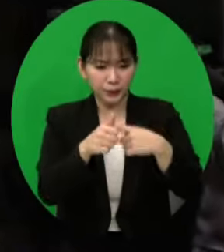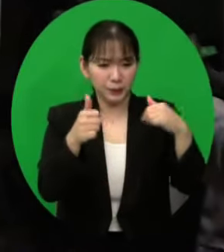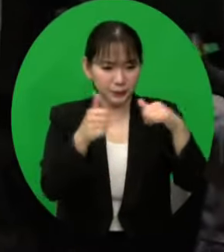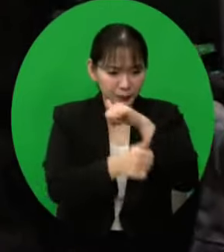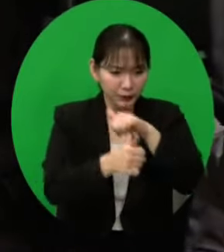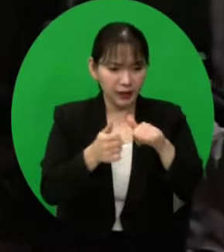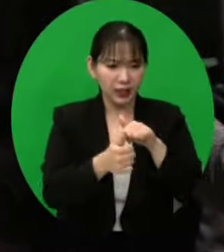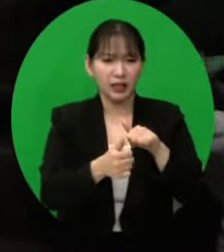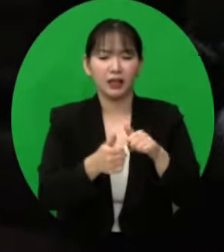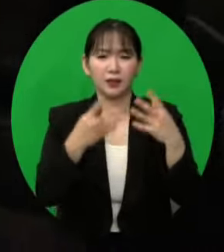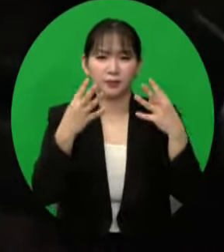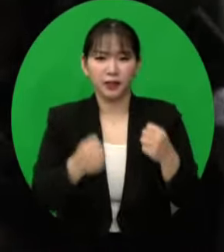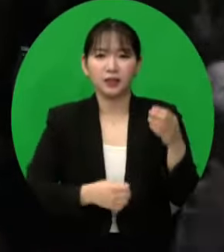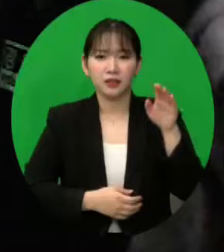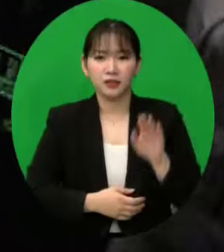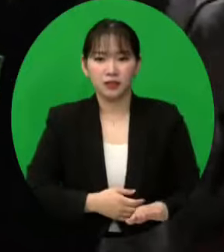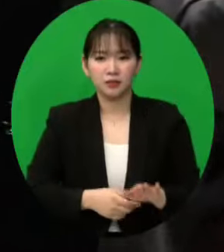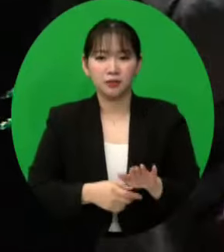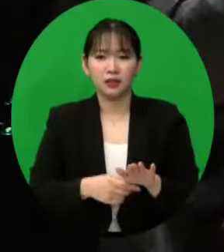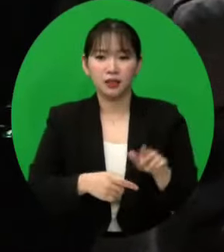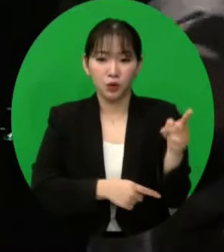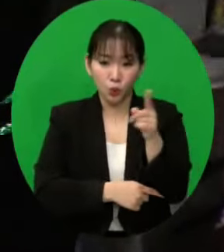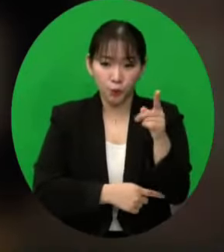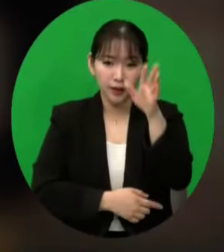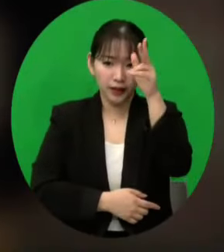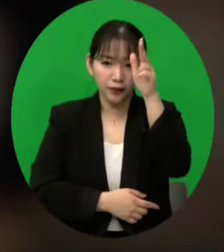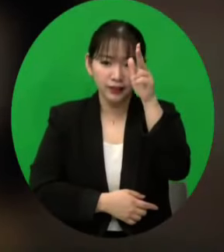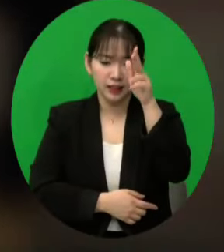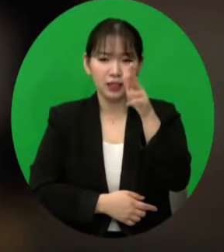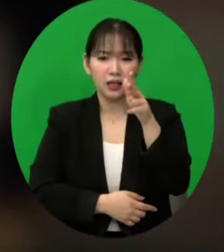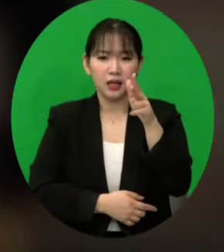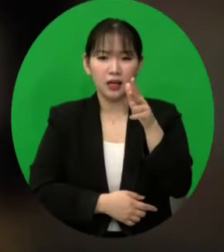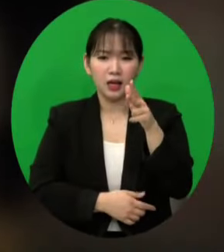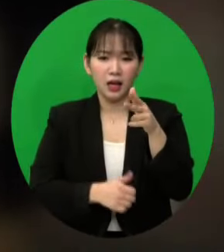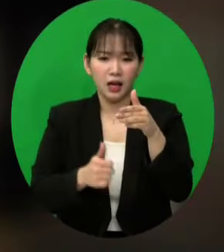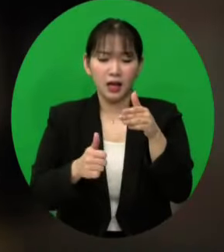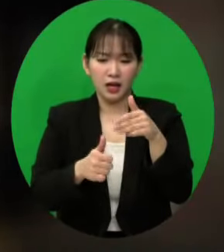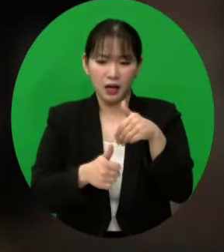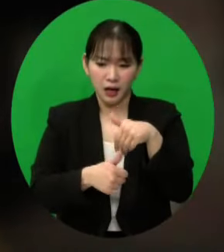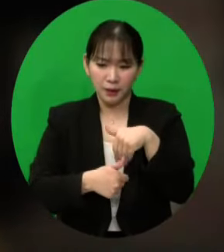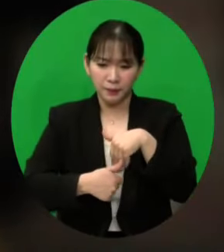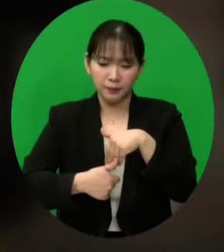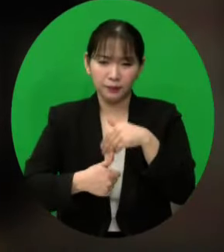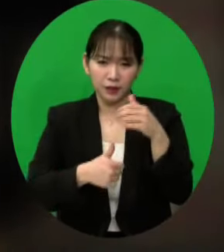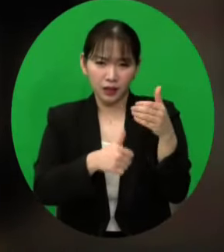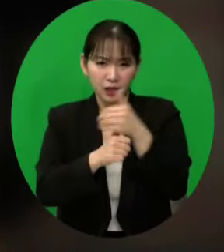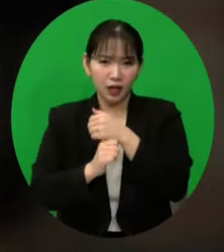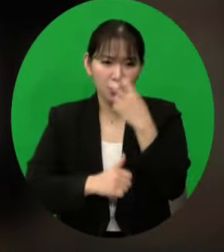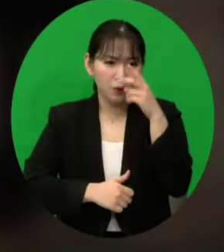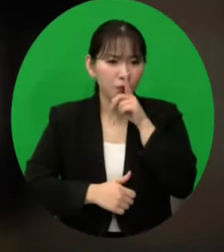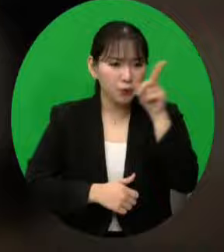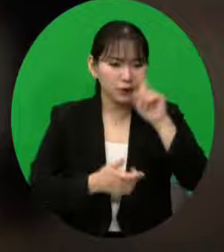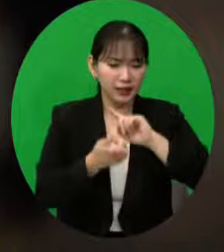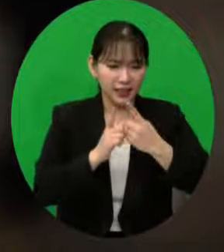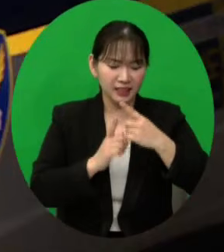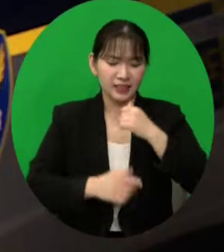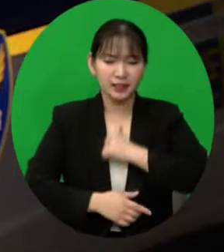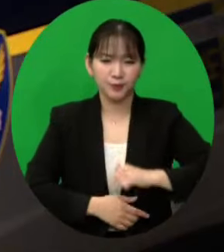폭행으로 번지는 경우도 많지만 일선 소방관과 경찰관들은 입건 대신 업무를 이어나가는 경우가